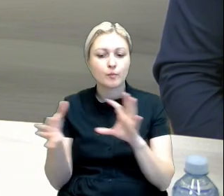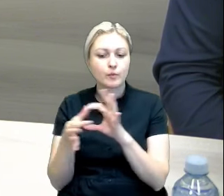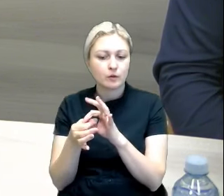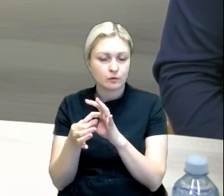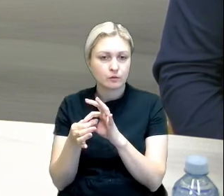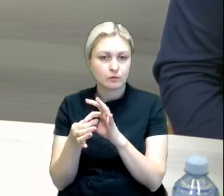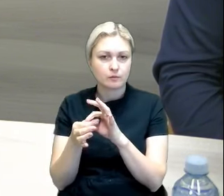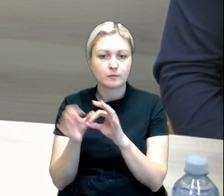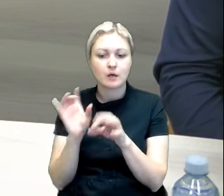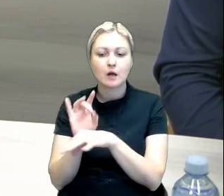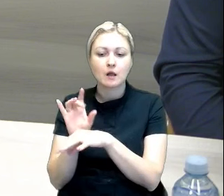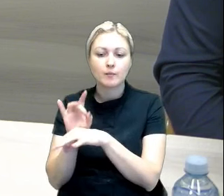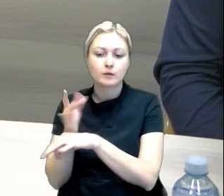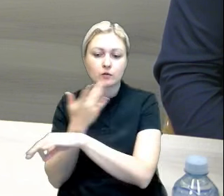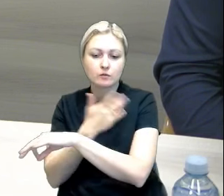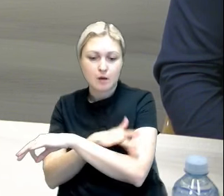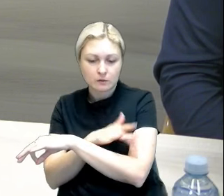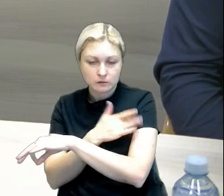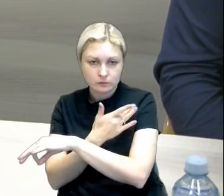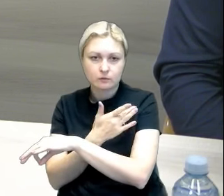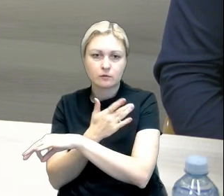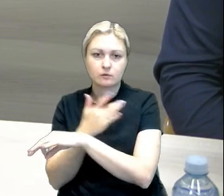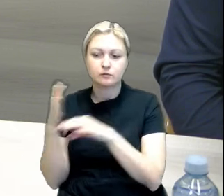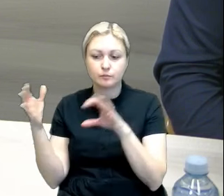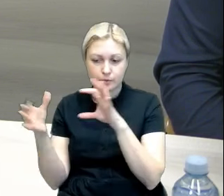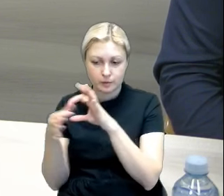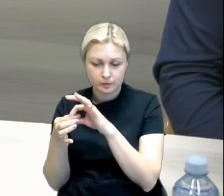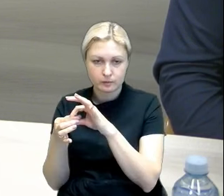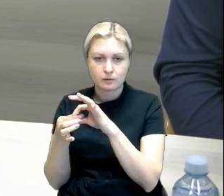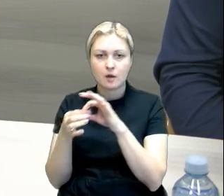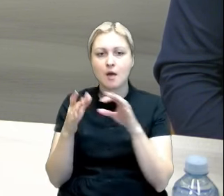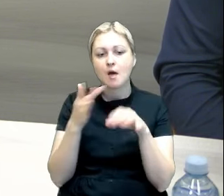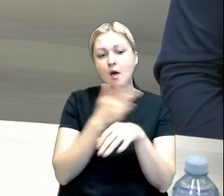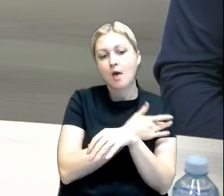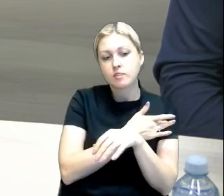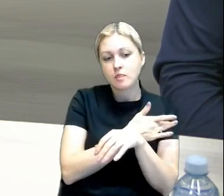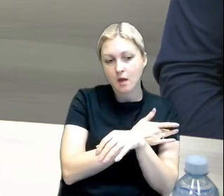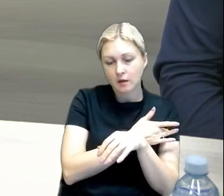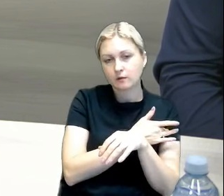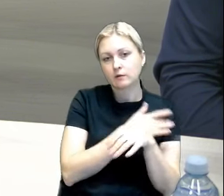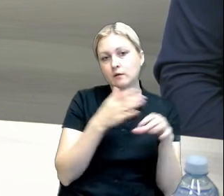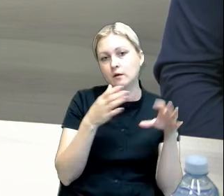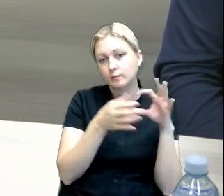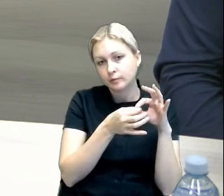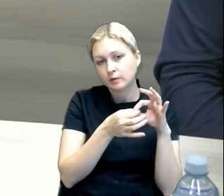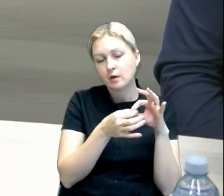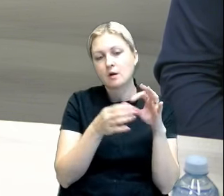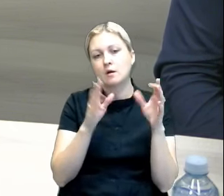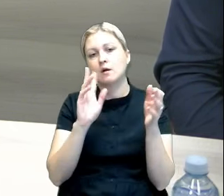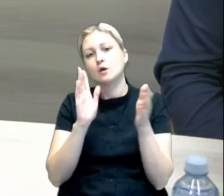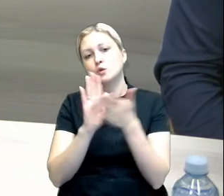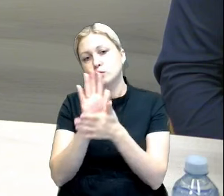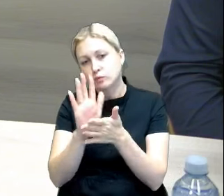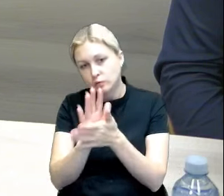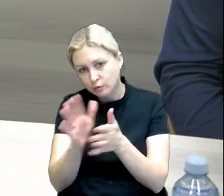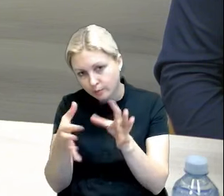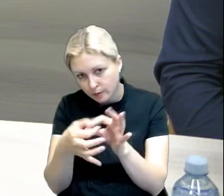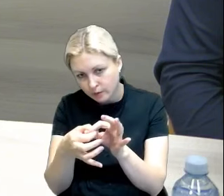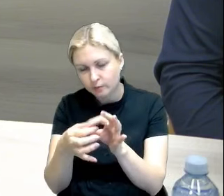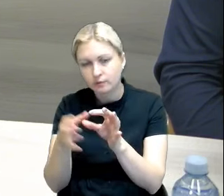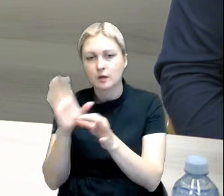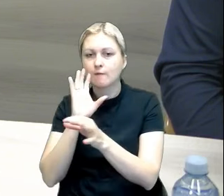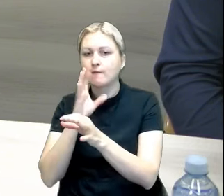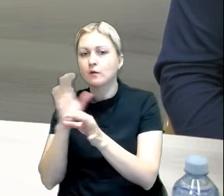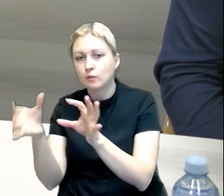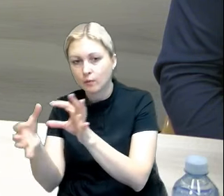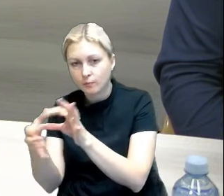klaipėdos paslaugų galima svarstyti prijungti ir prie energijos ir prie vandenų ir prie kraco ir prie dar kokų kokios nors tarnybos bet